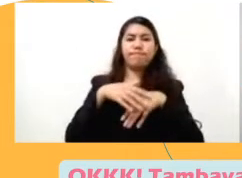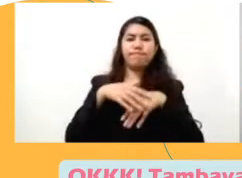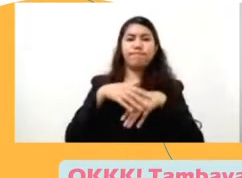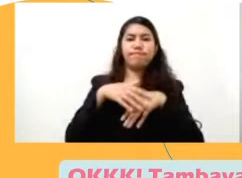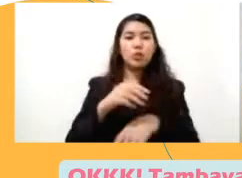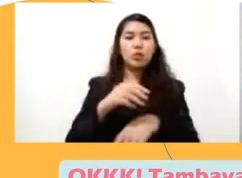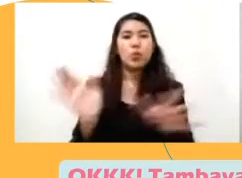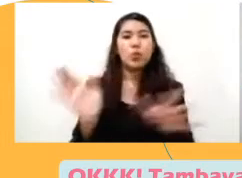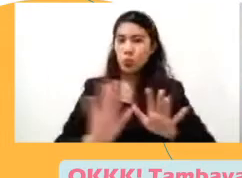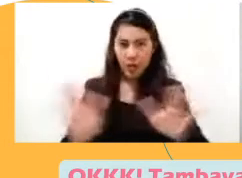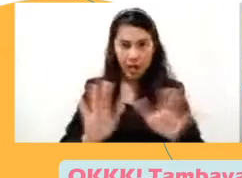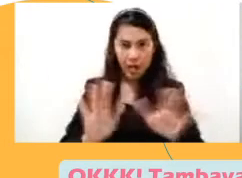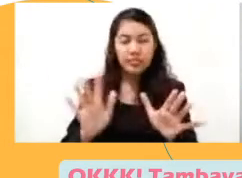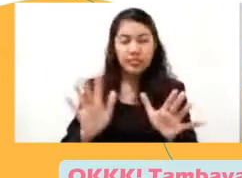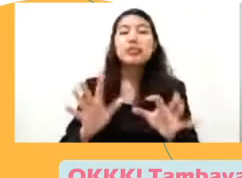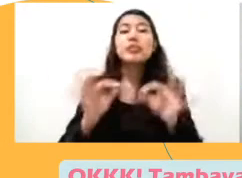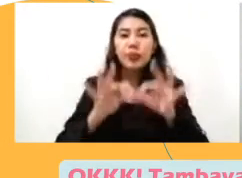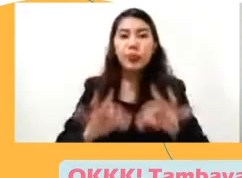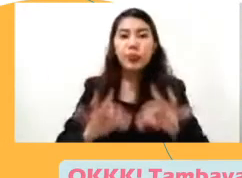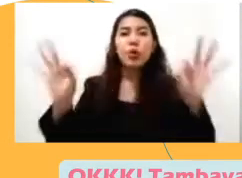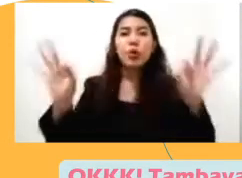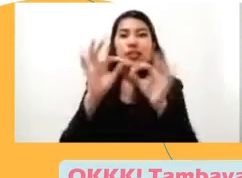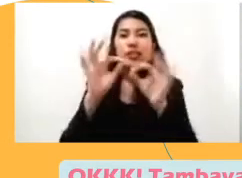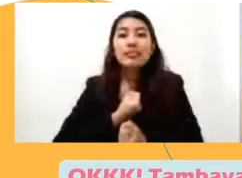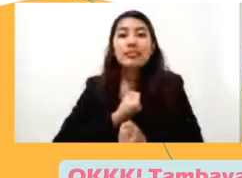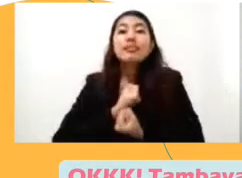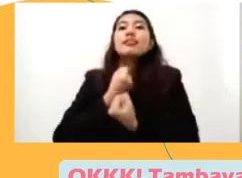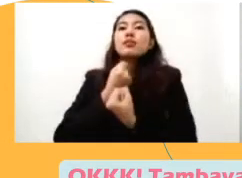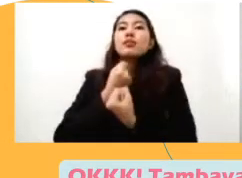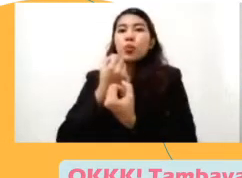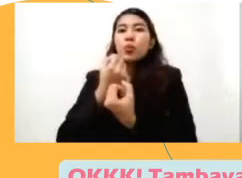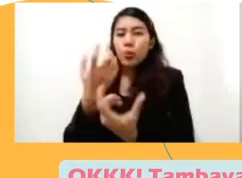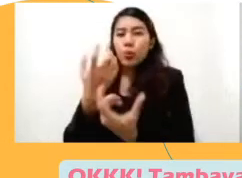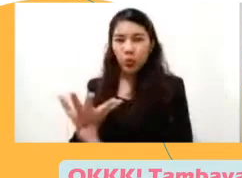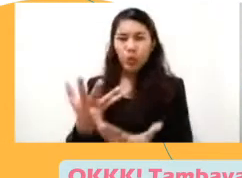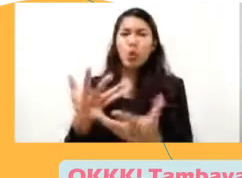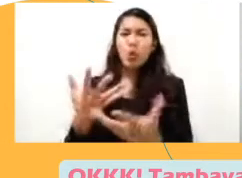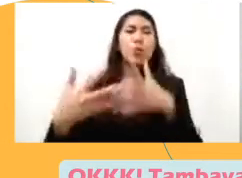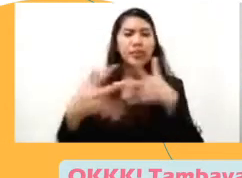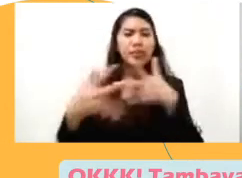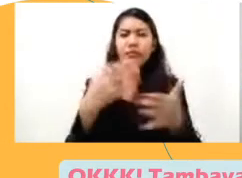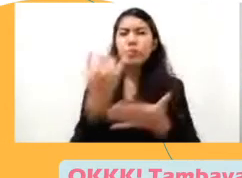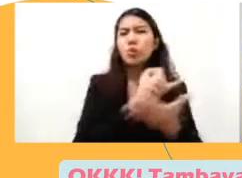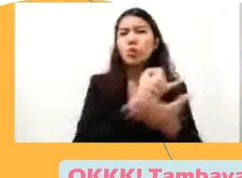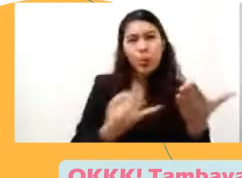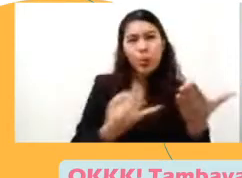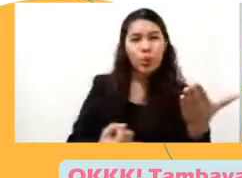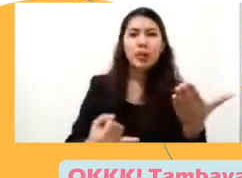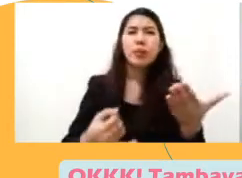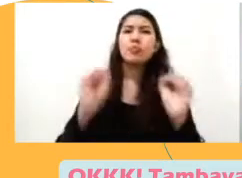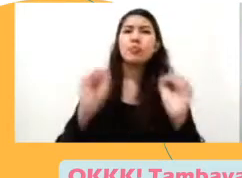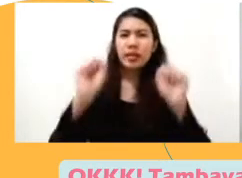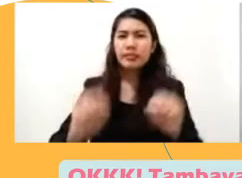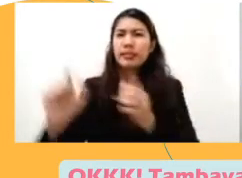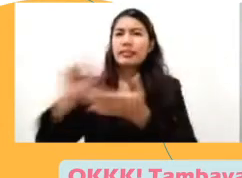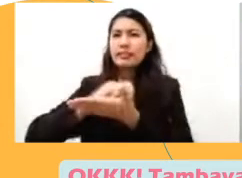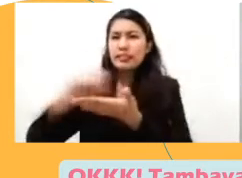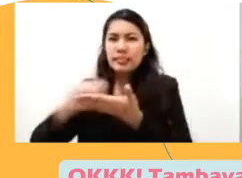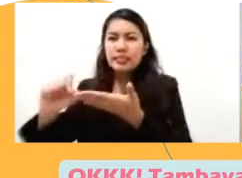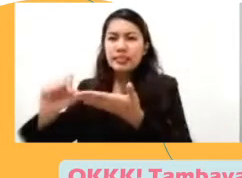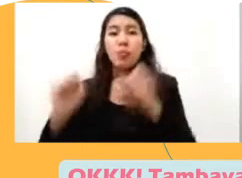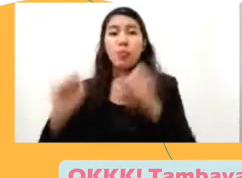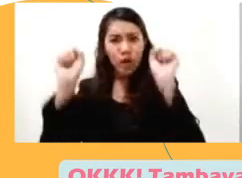at gawing sarili. Yeah. Alam mo yun? Sabi nga, pwede siyang isulat. Pwede, gusto mong gumawa ng kanta,